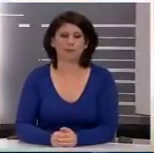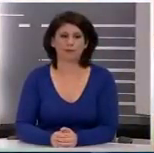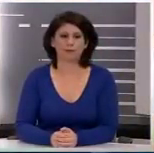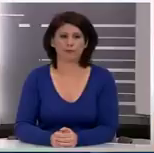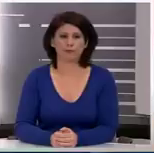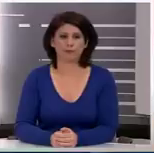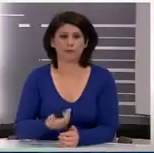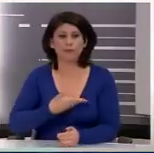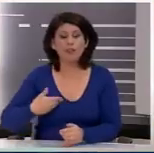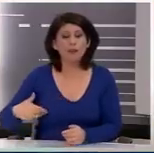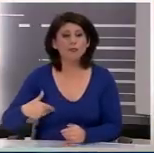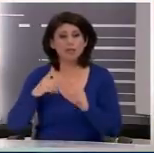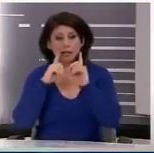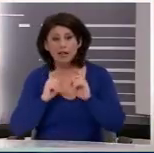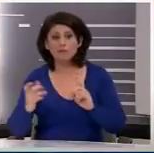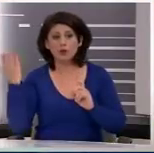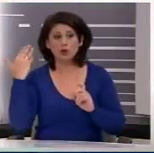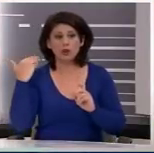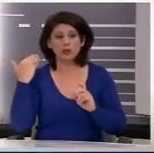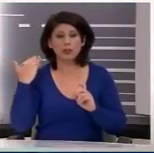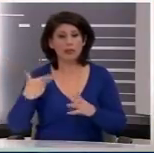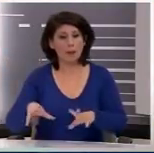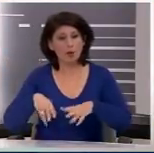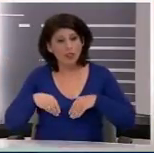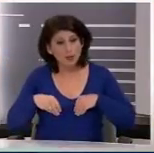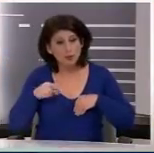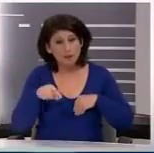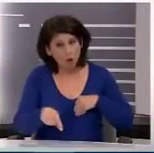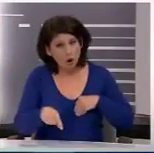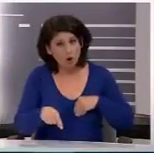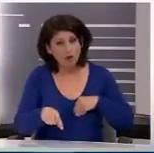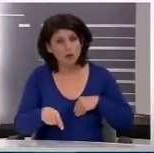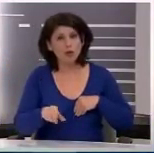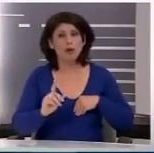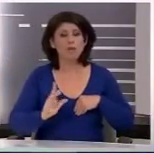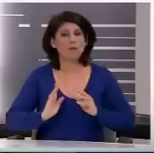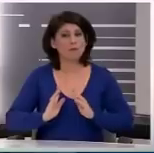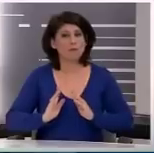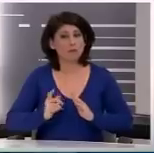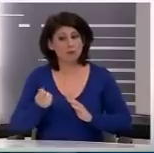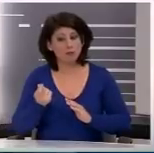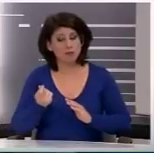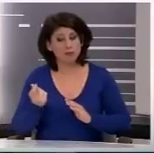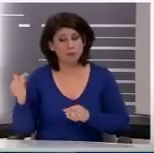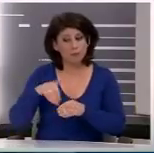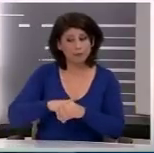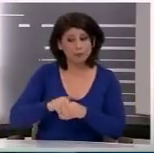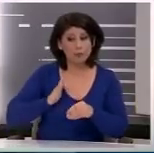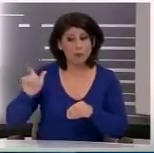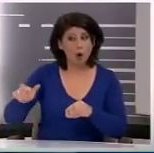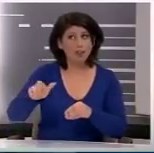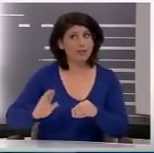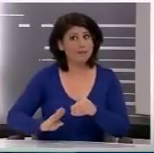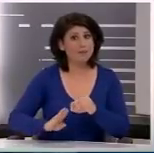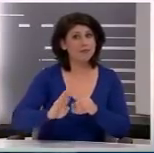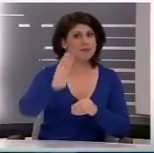Και ήμασταν αναγκασμένοι τότε ή να αποδεχτούμε αυτό όπου θα πήγαιναν στα ύψη η συμμετοχή των πολιτών